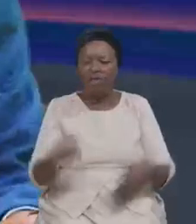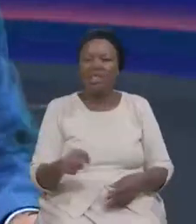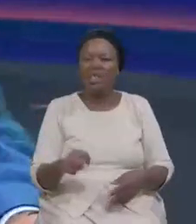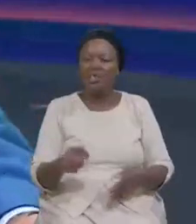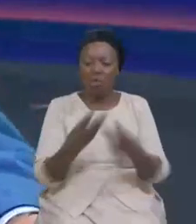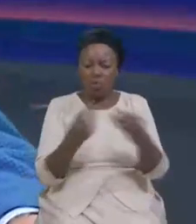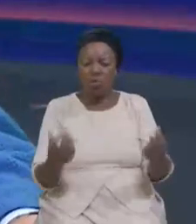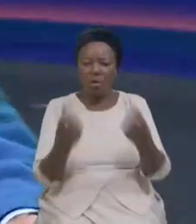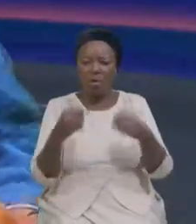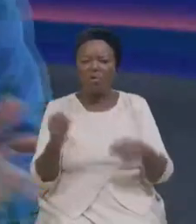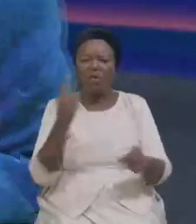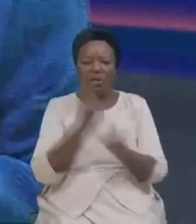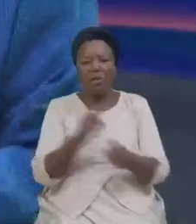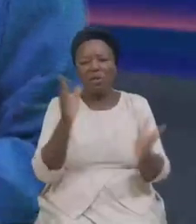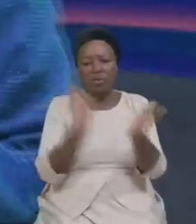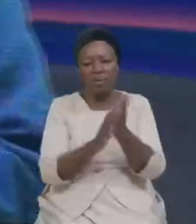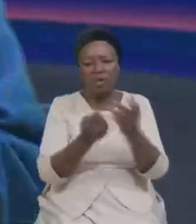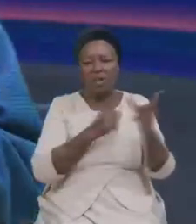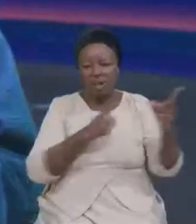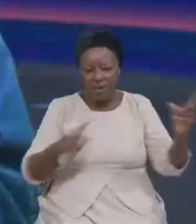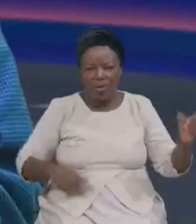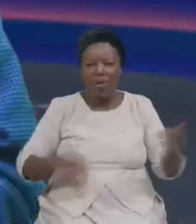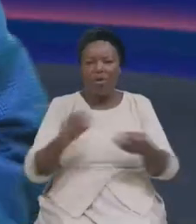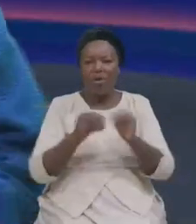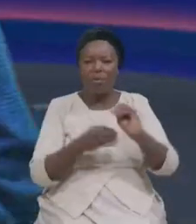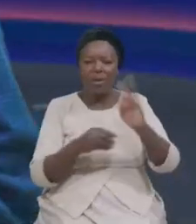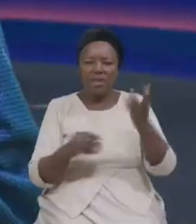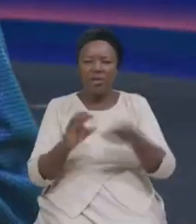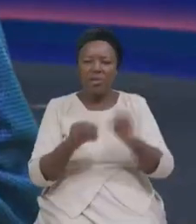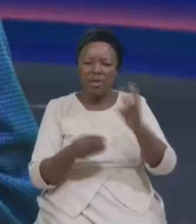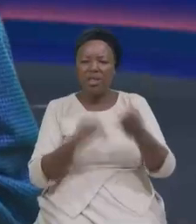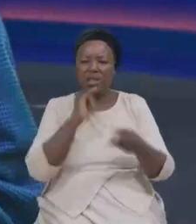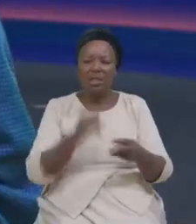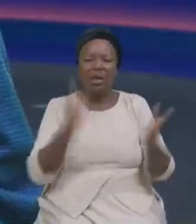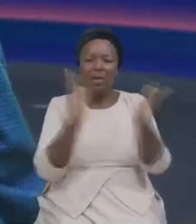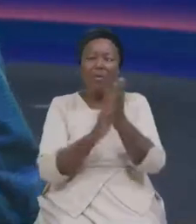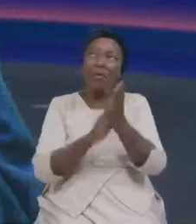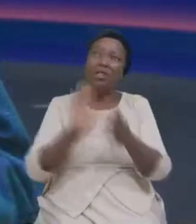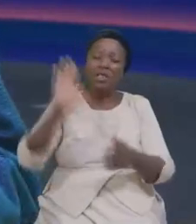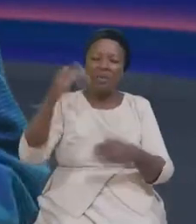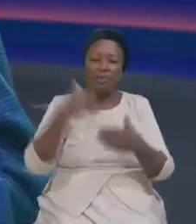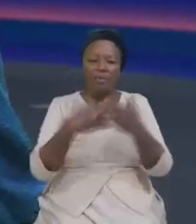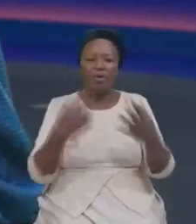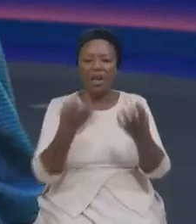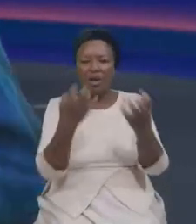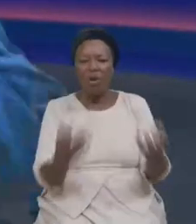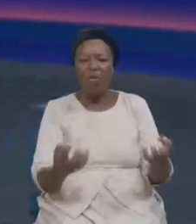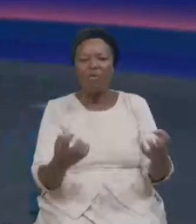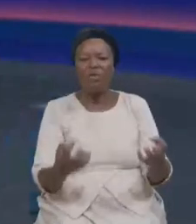louons Dieu. Sixièmement, louez-le avant que la lèpre semble être